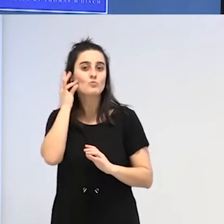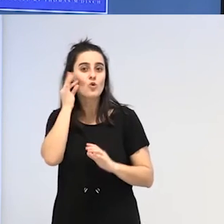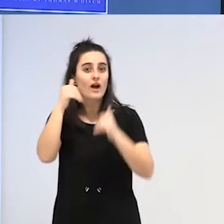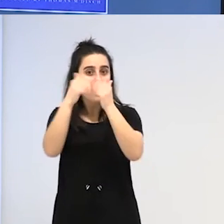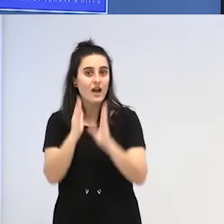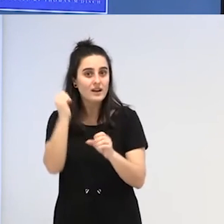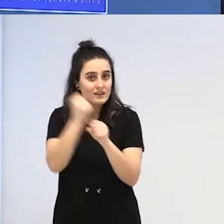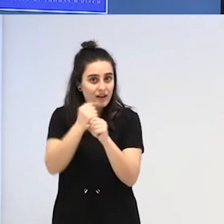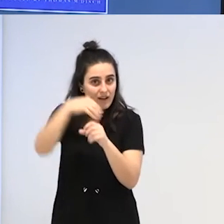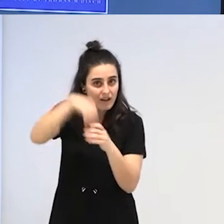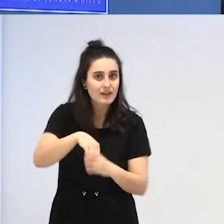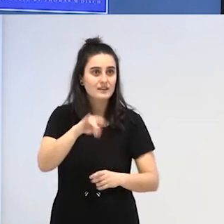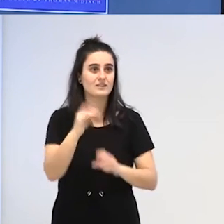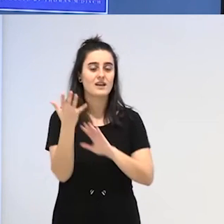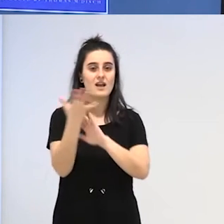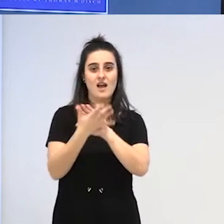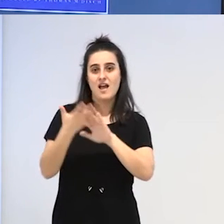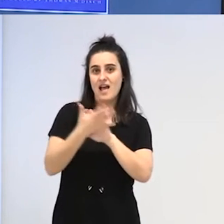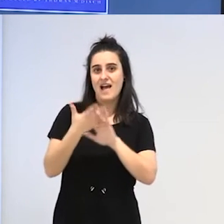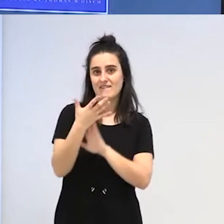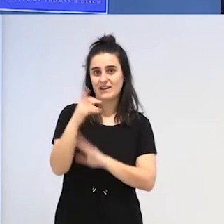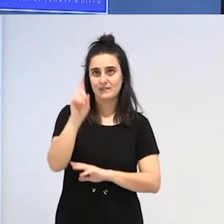gisa. Eta